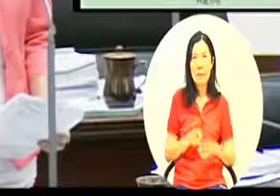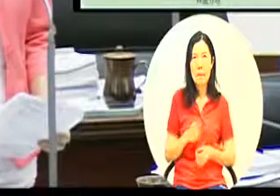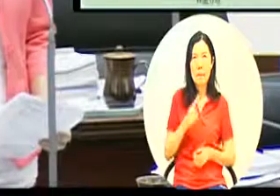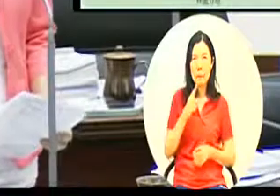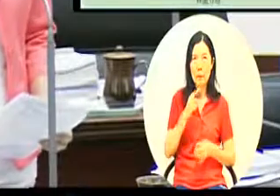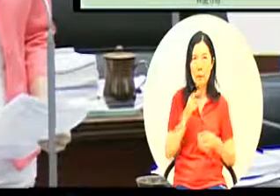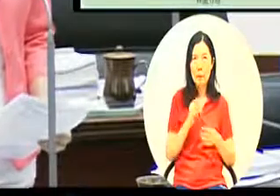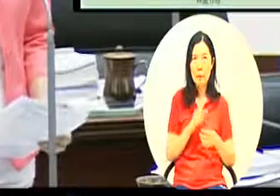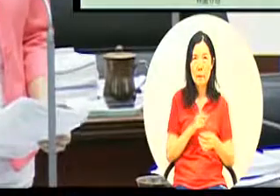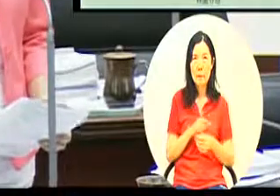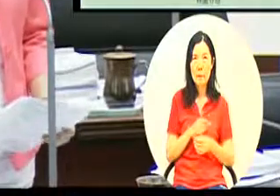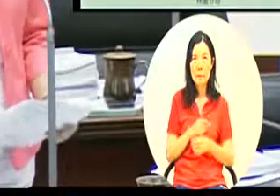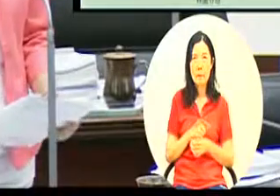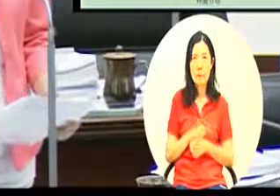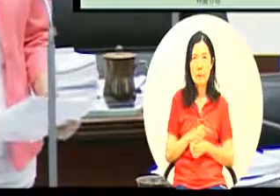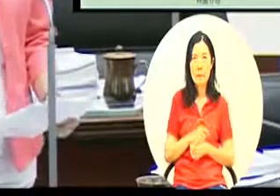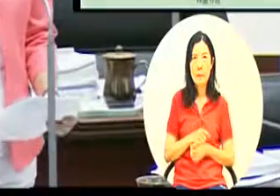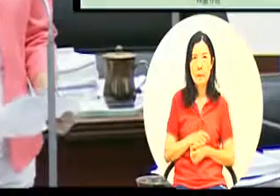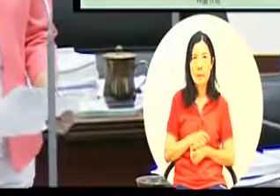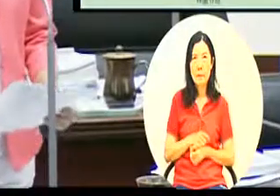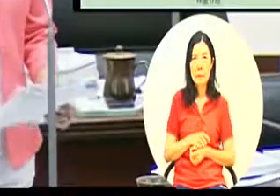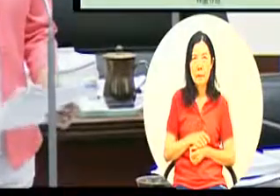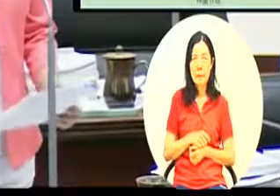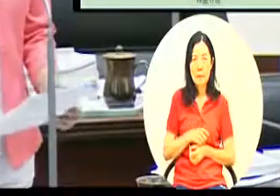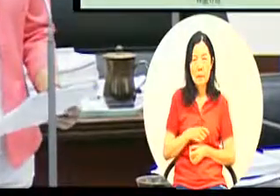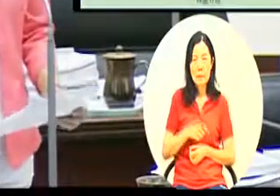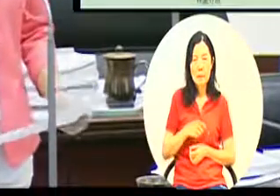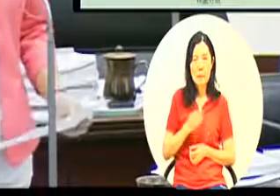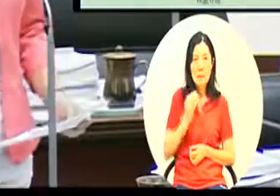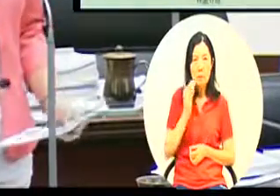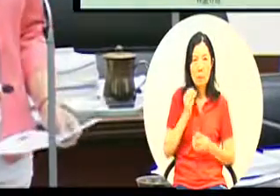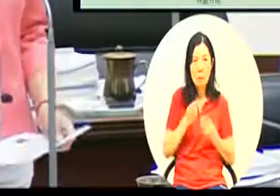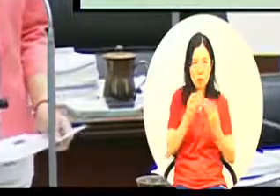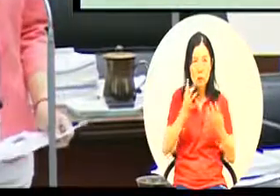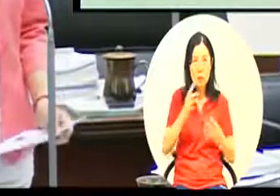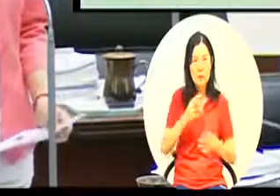是难得其咎的哈。那